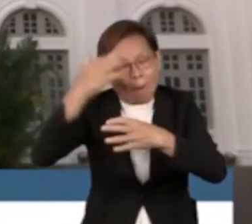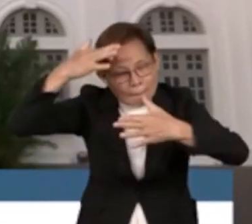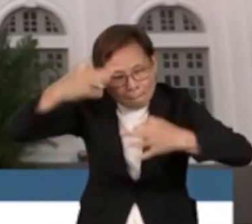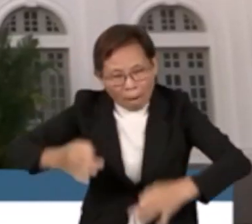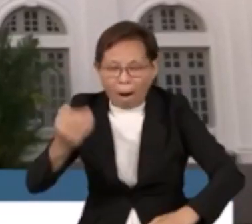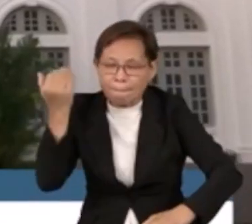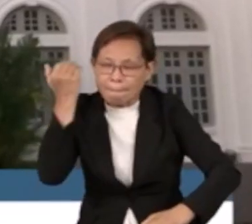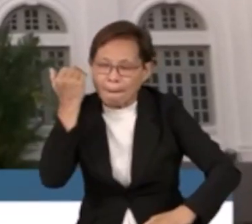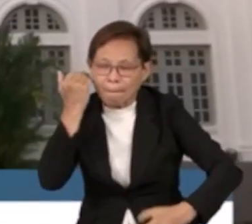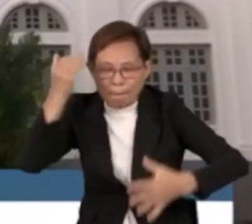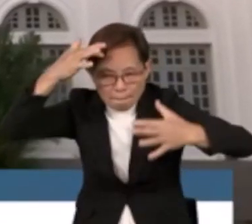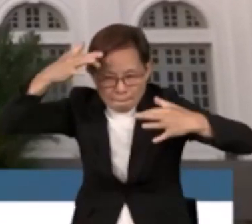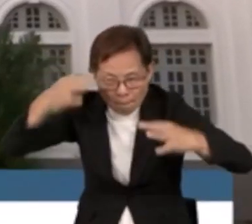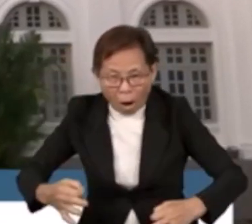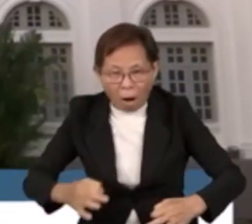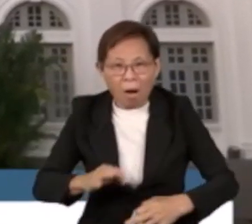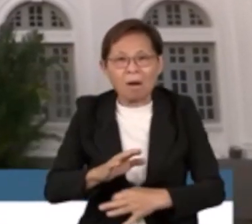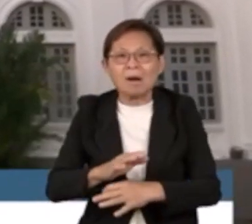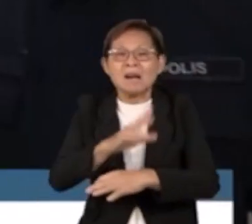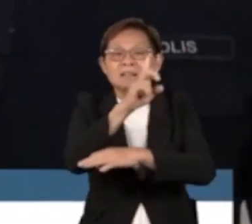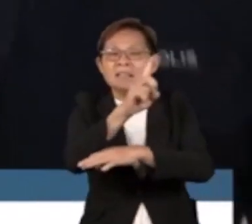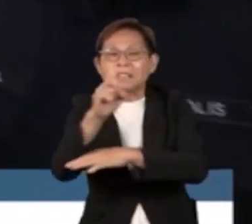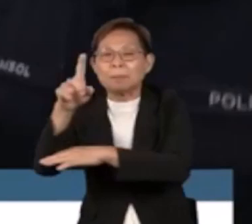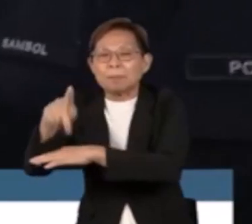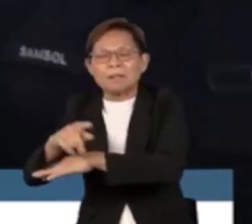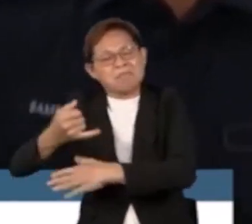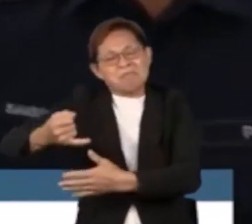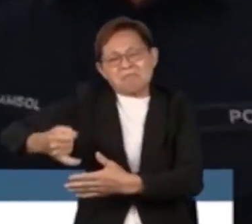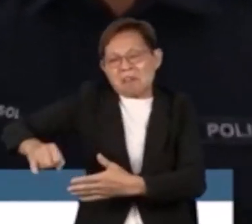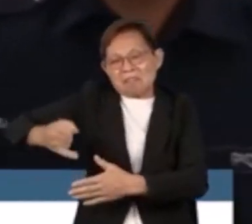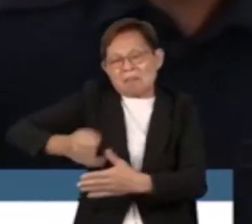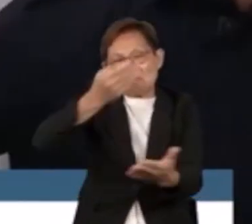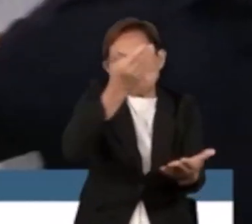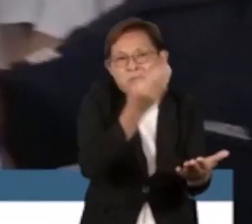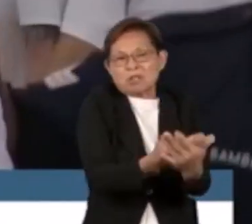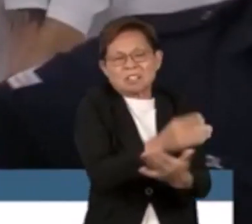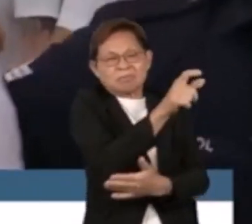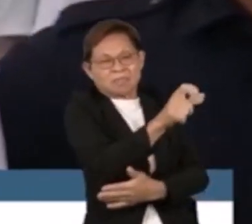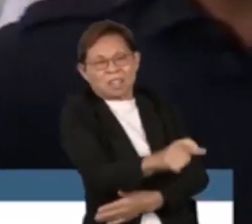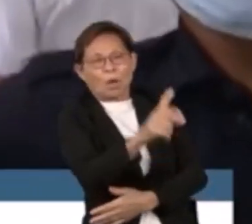Datu Abu Bakar Qatar selepas pihak pendawaan gagal buktikan